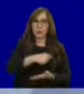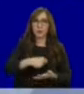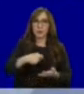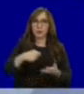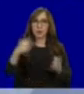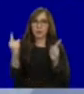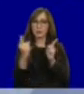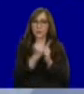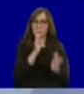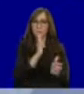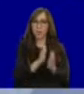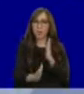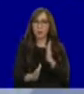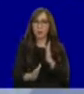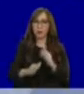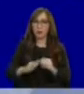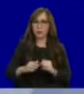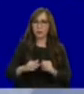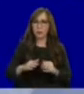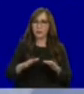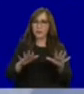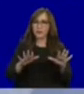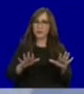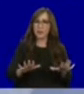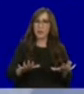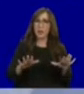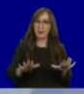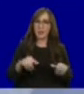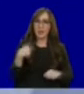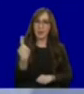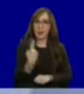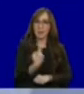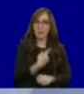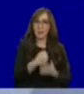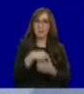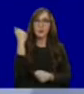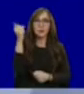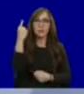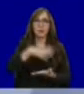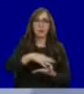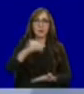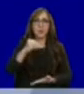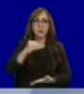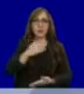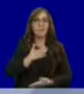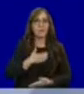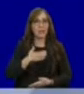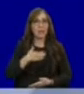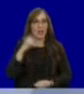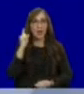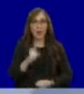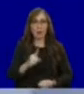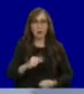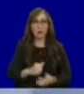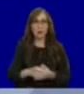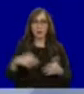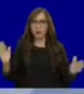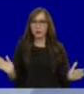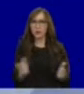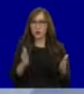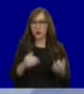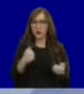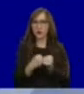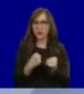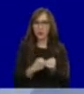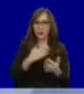masih lumayan pelan. Jadi ini kami di pemerintah pusat merasa harus kami dorong lebih jauh lagi. Dan alhamdulillah dengan